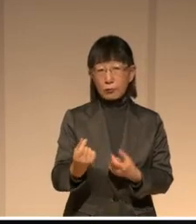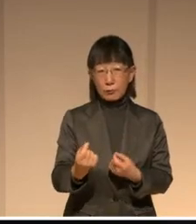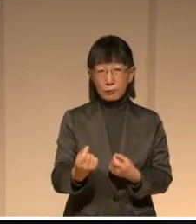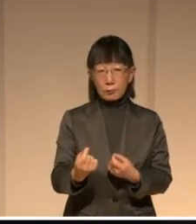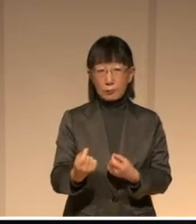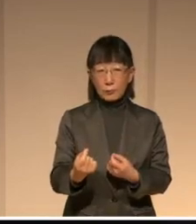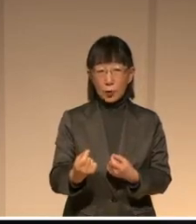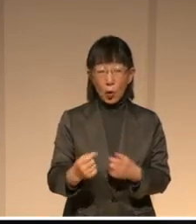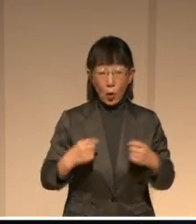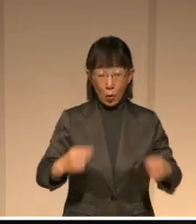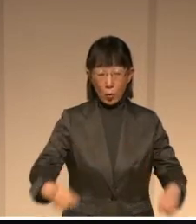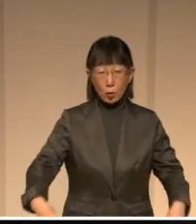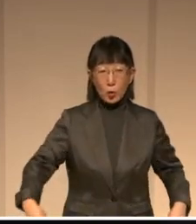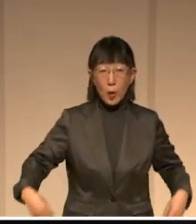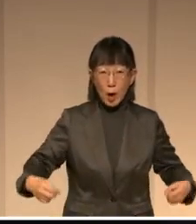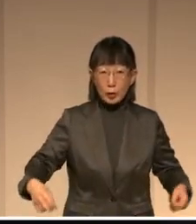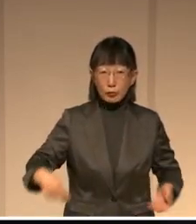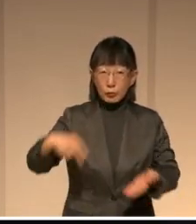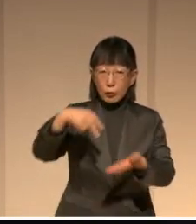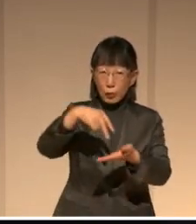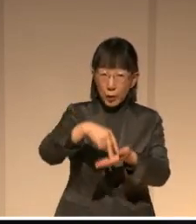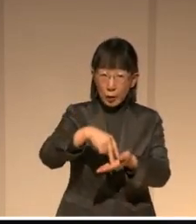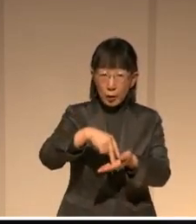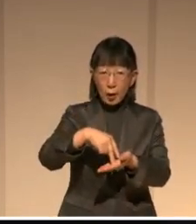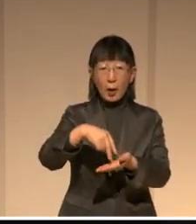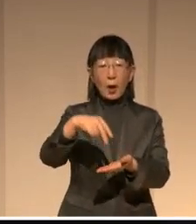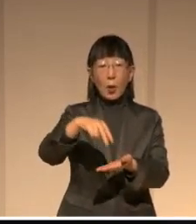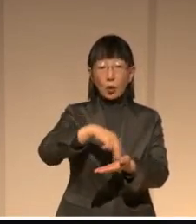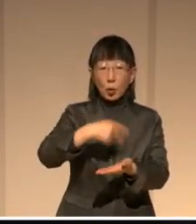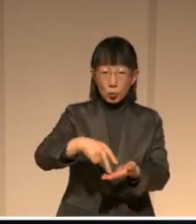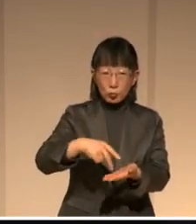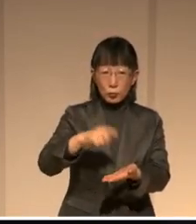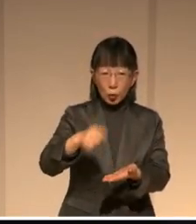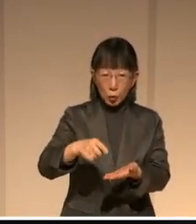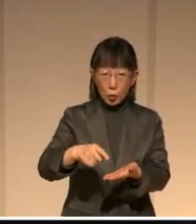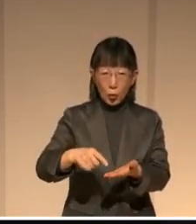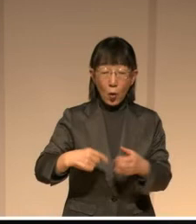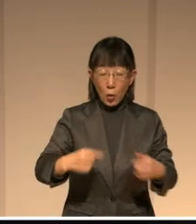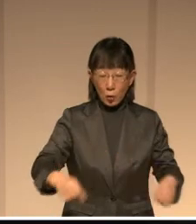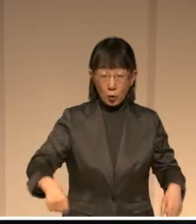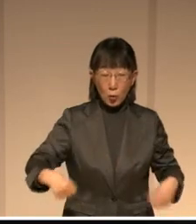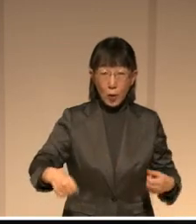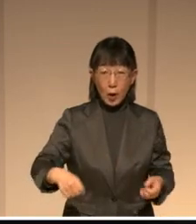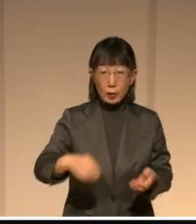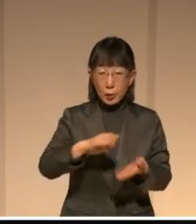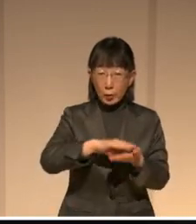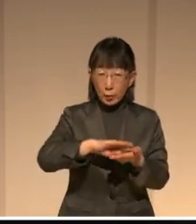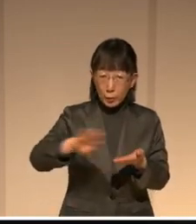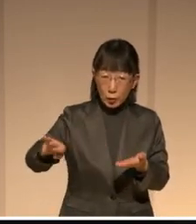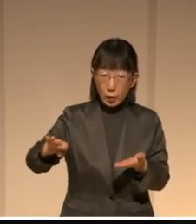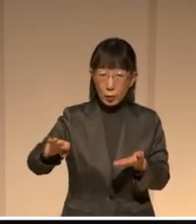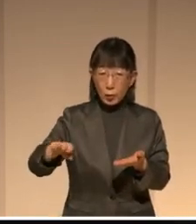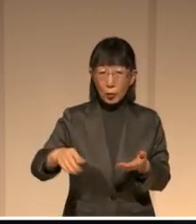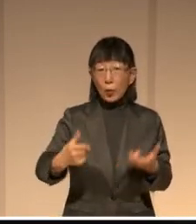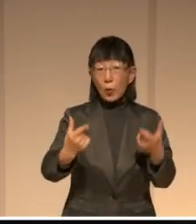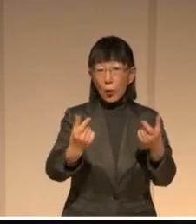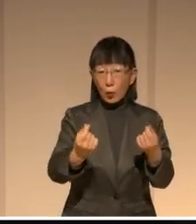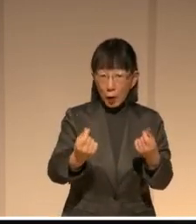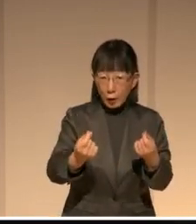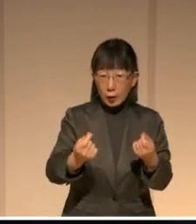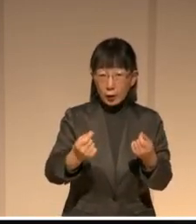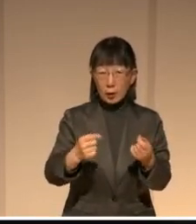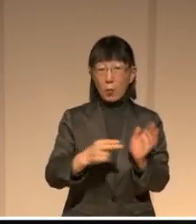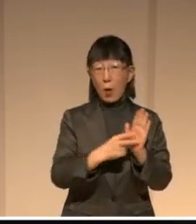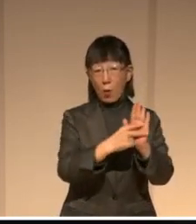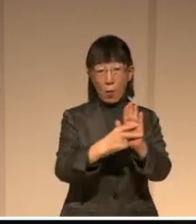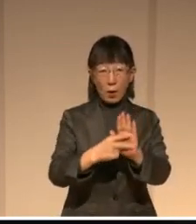踊るのと来ますが降りててで貼って踊るっていうの同じ振り付けをするんですけど僕にとって歩くっていうのは車いすで移動